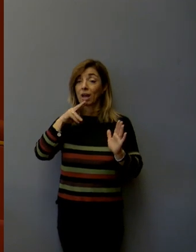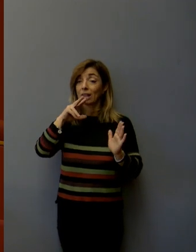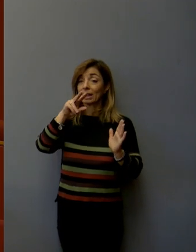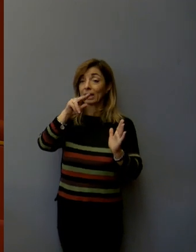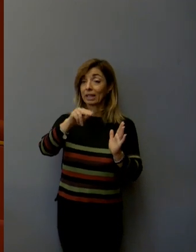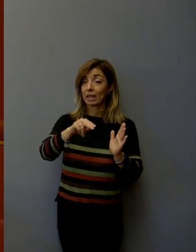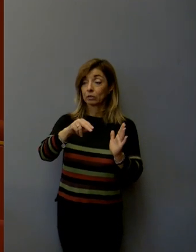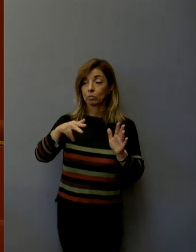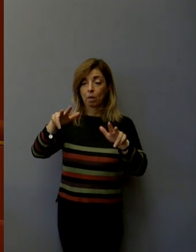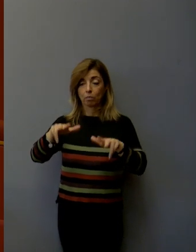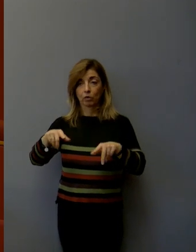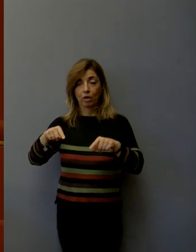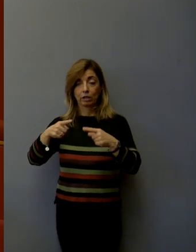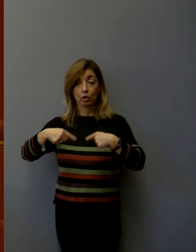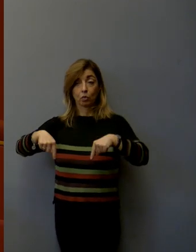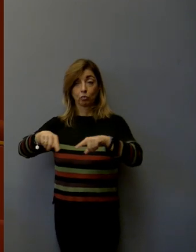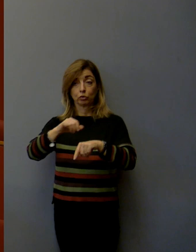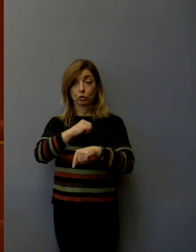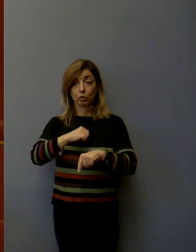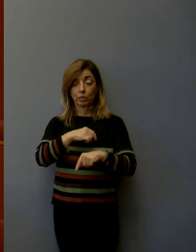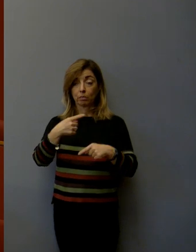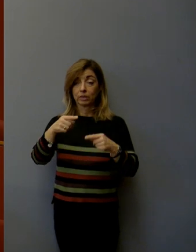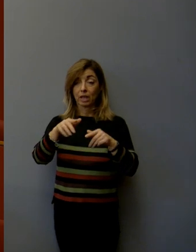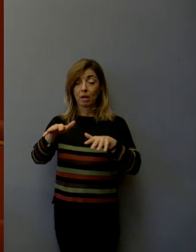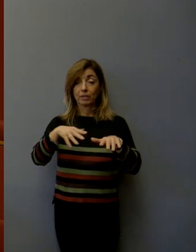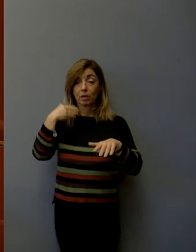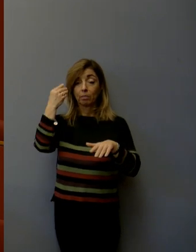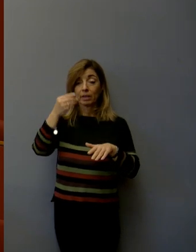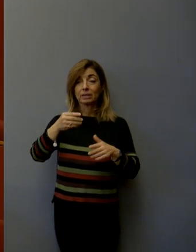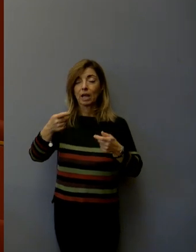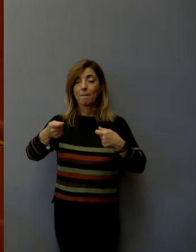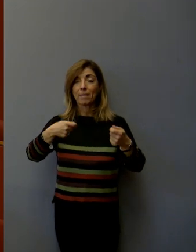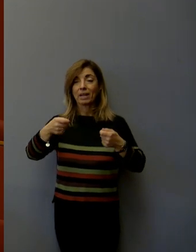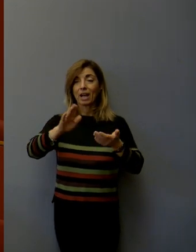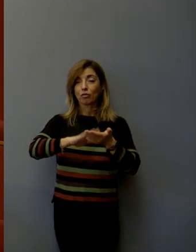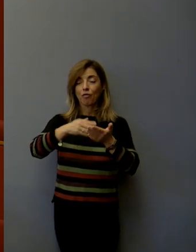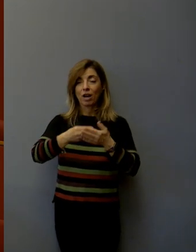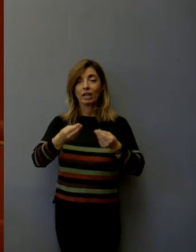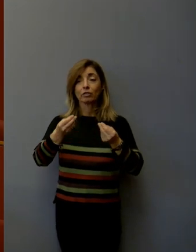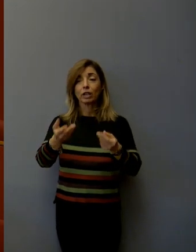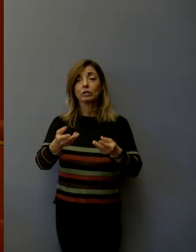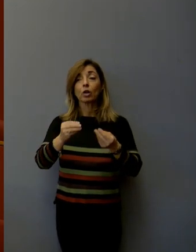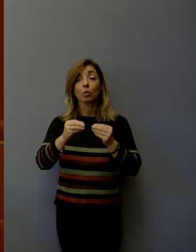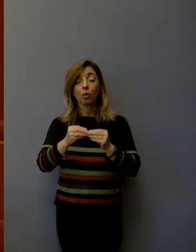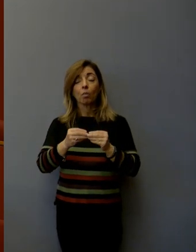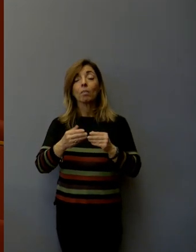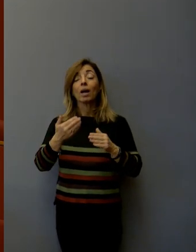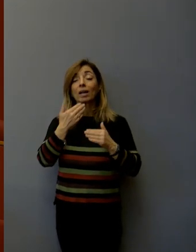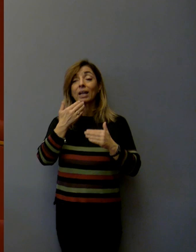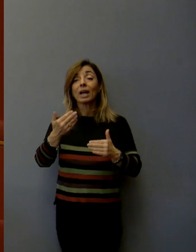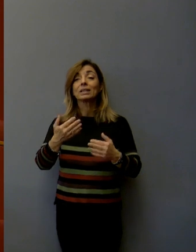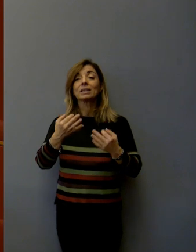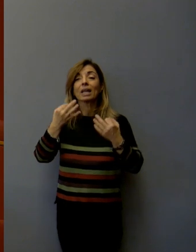approvata questo consiglio comunale per cui l'amministrazione ritiene che la valorizzazione dei mercati passi attraverso la garanzia di qualità dei prodotti